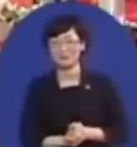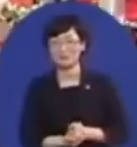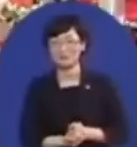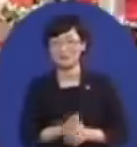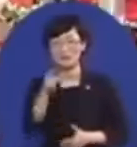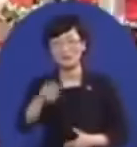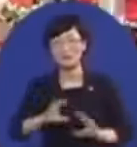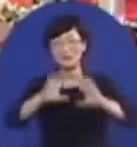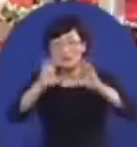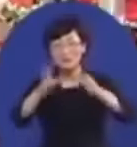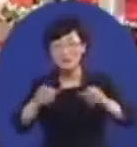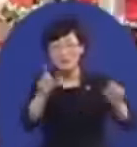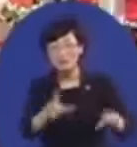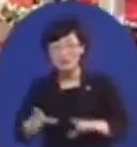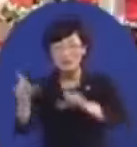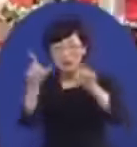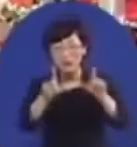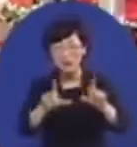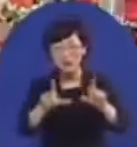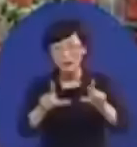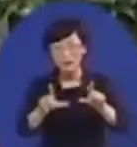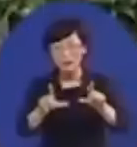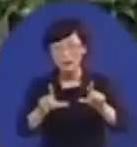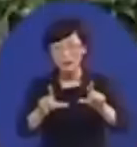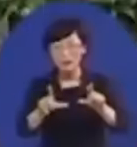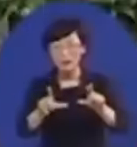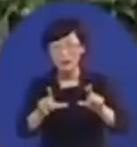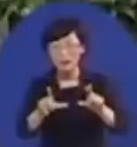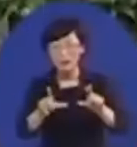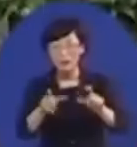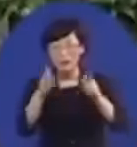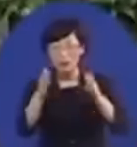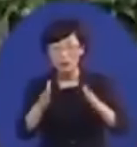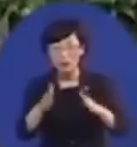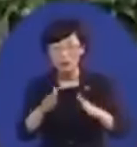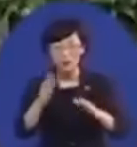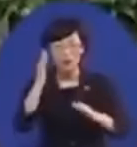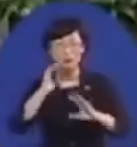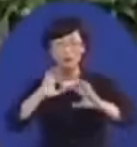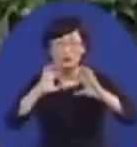이 세상 나그네 길에서부터 천국 빛의